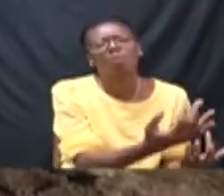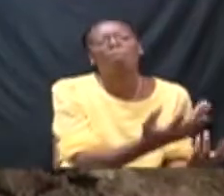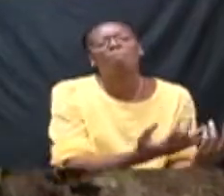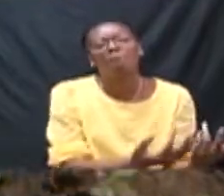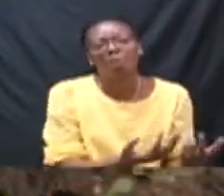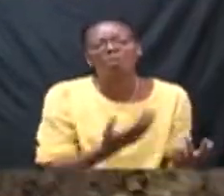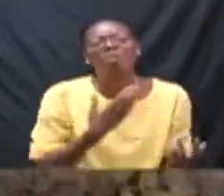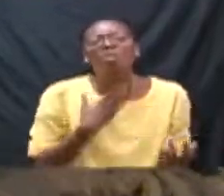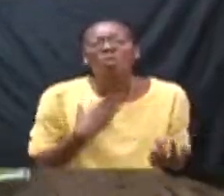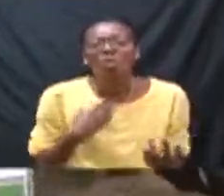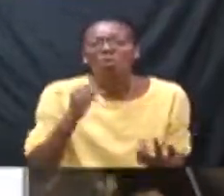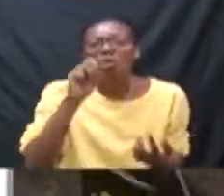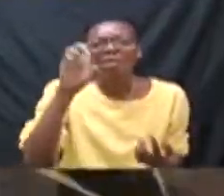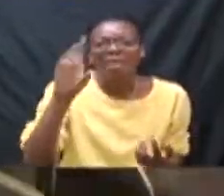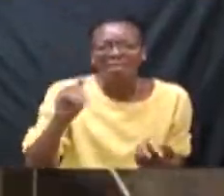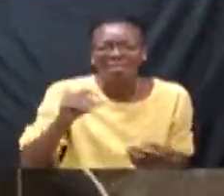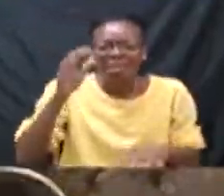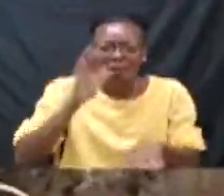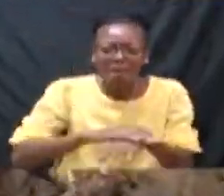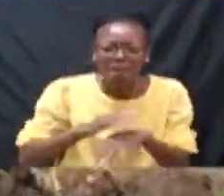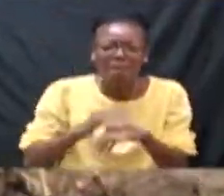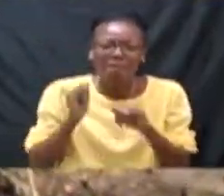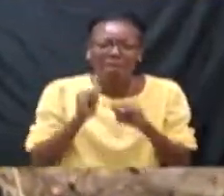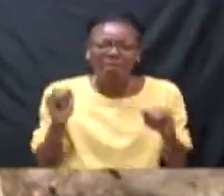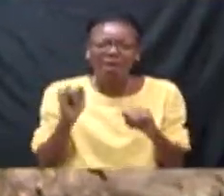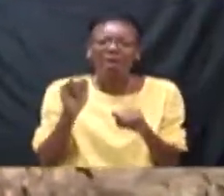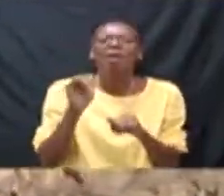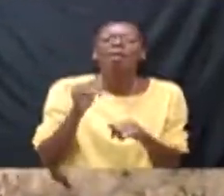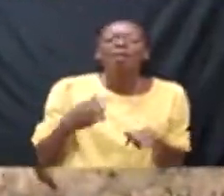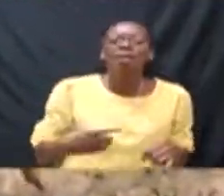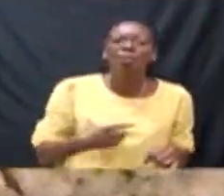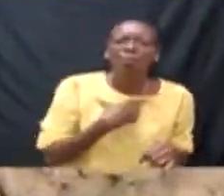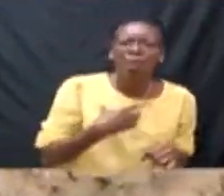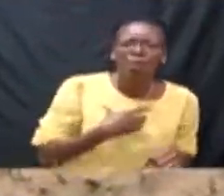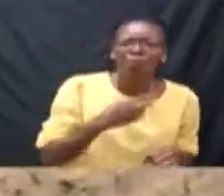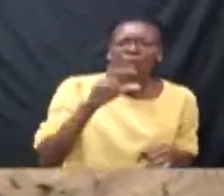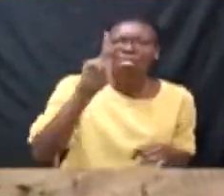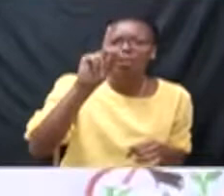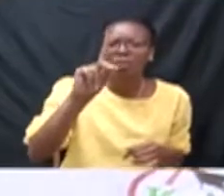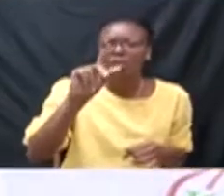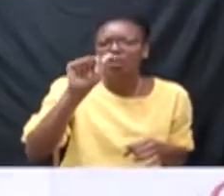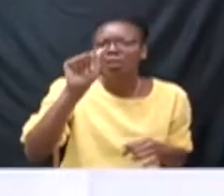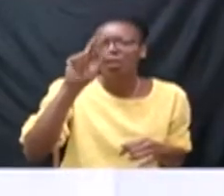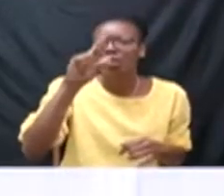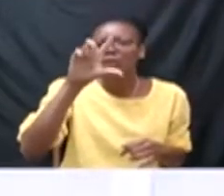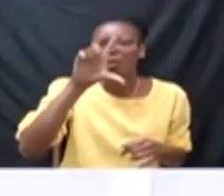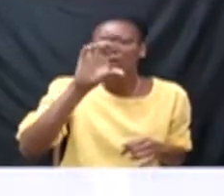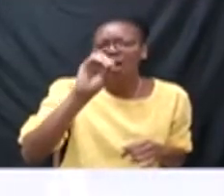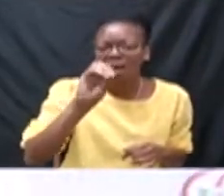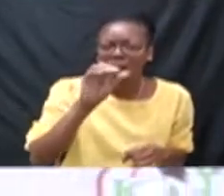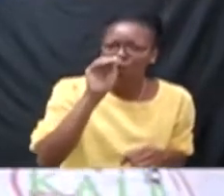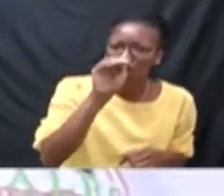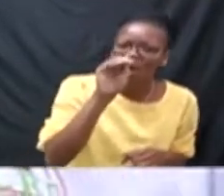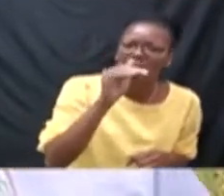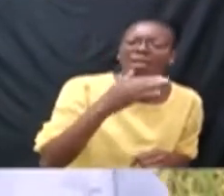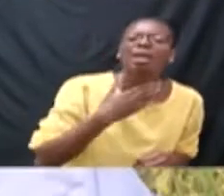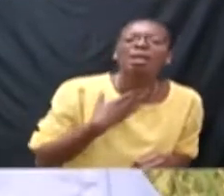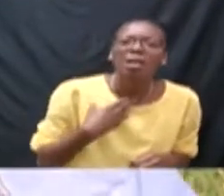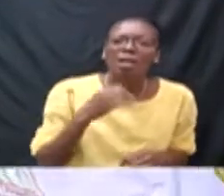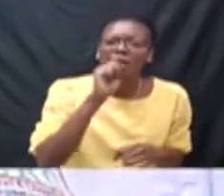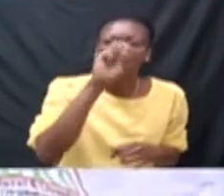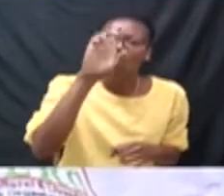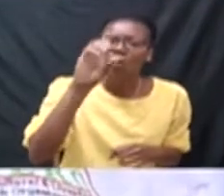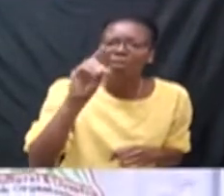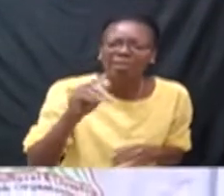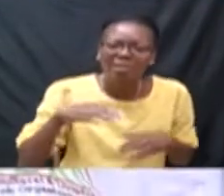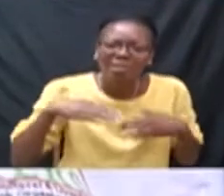Kwa mbegu mwafaka na safi, tembelea kituo cha utafiti cha Calro. Kwanza mbegu yake utapata kwetu